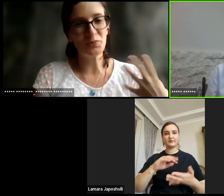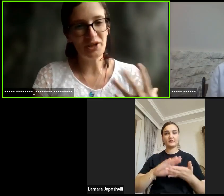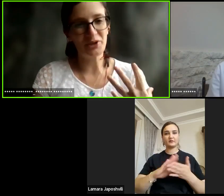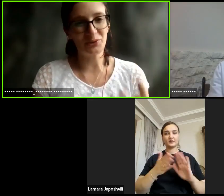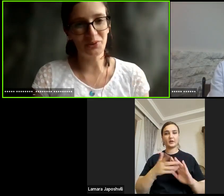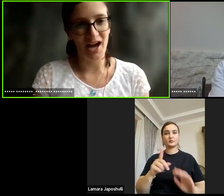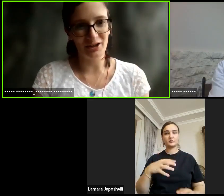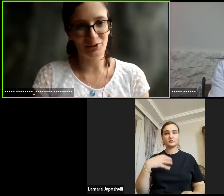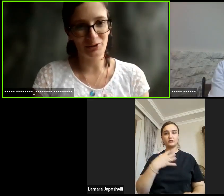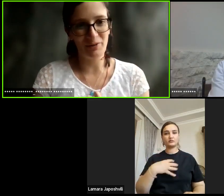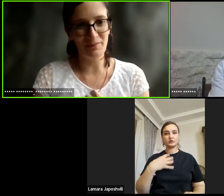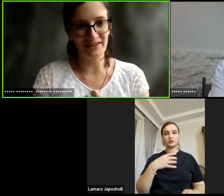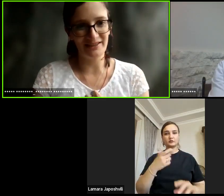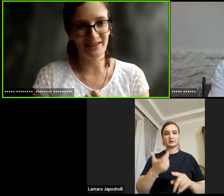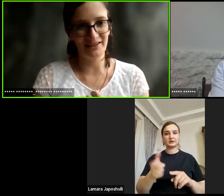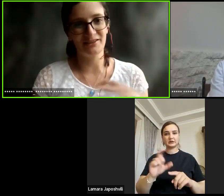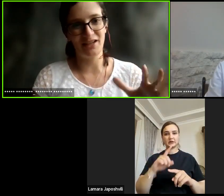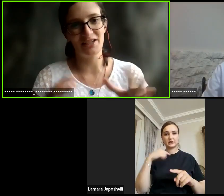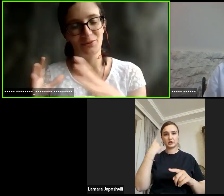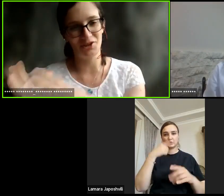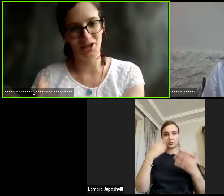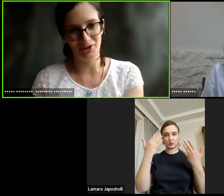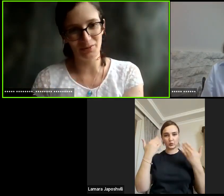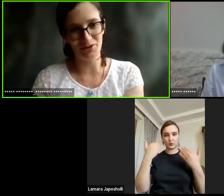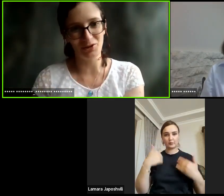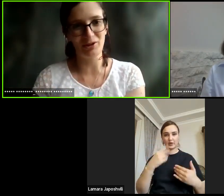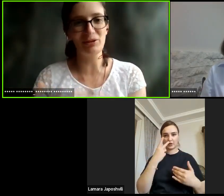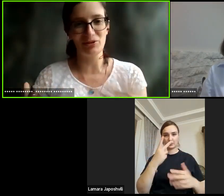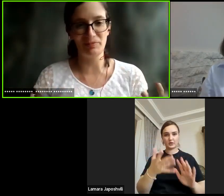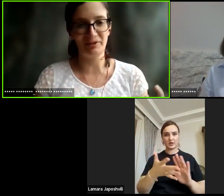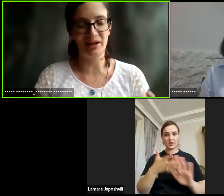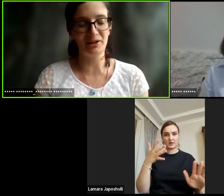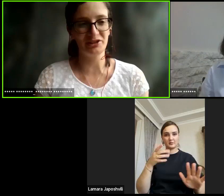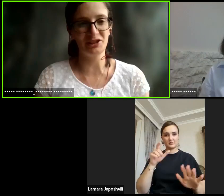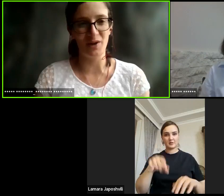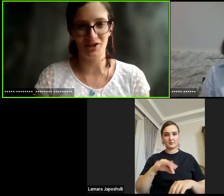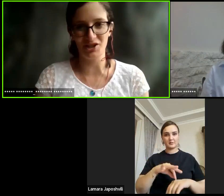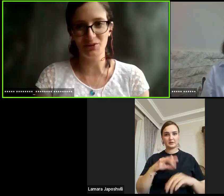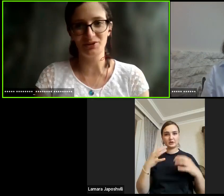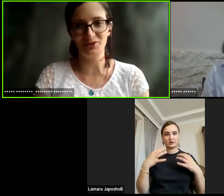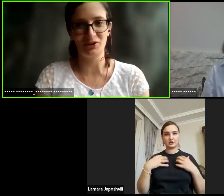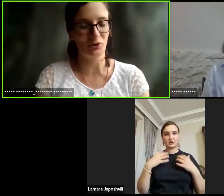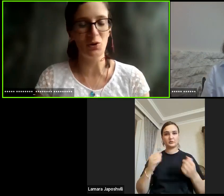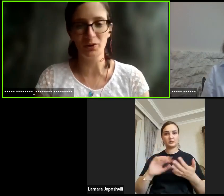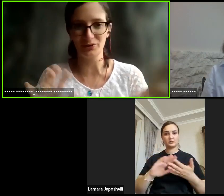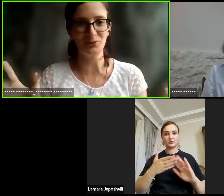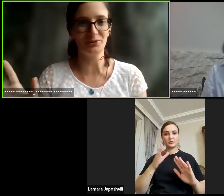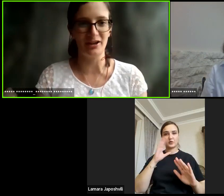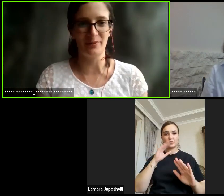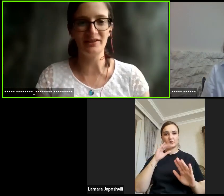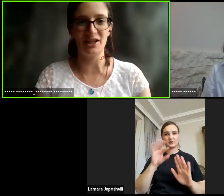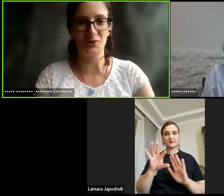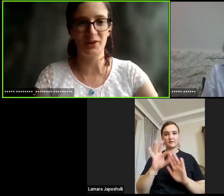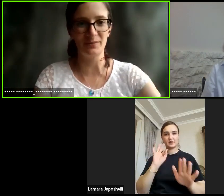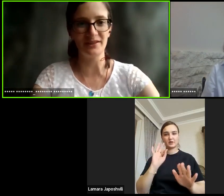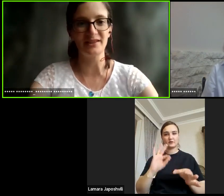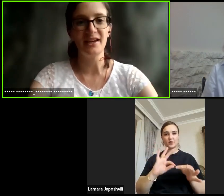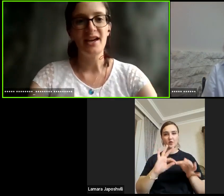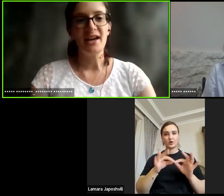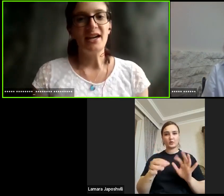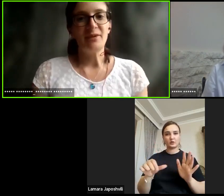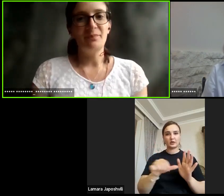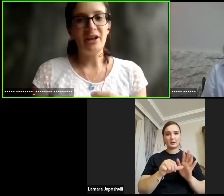ძალიან სუბიექტური აღქმა პაციენტის, ასევე ჯანმრთელობის მდგომარეობა, როდესაც ვარჩევთ კონკრეტულ დახმარების